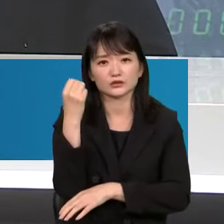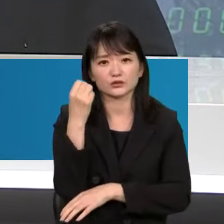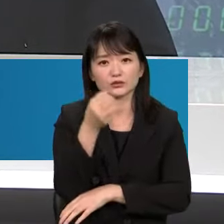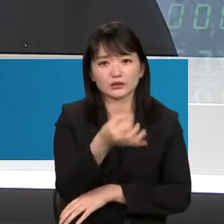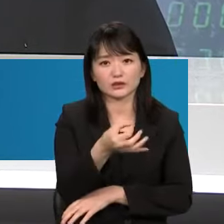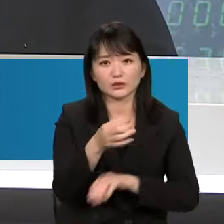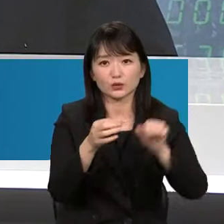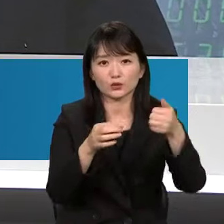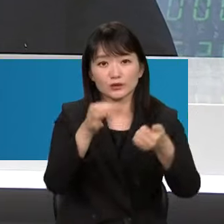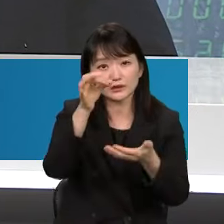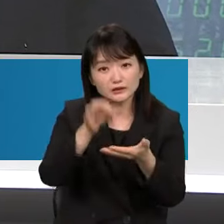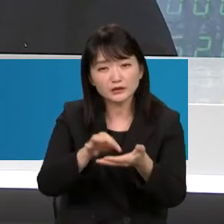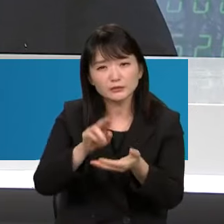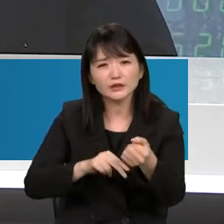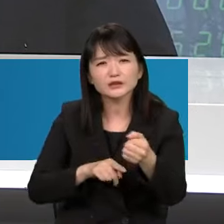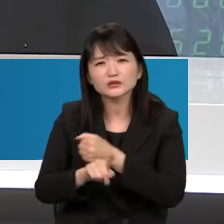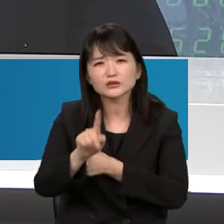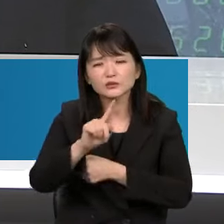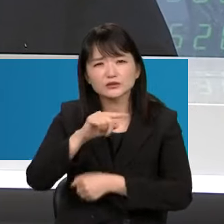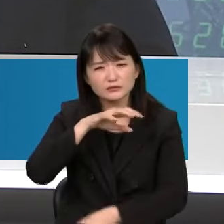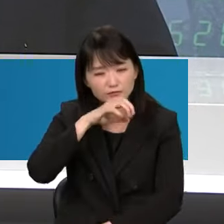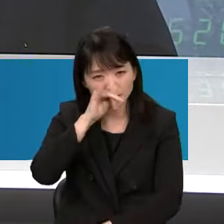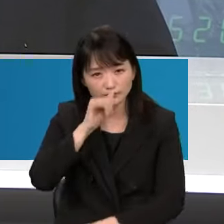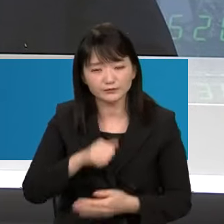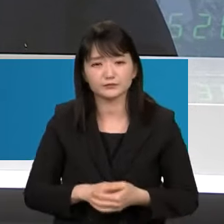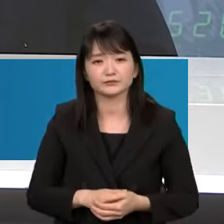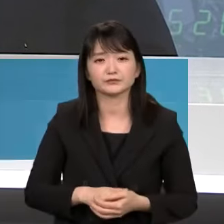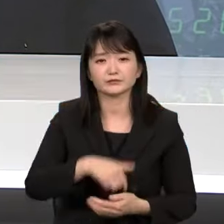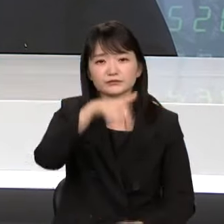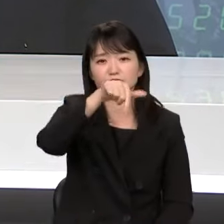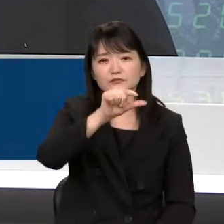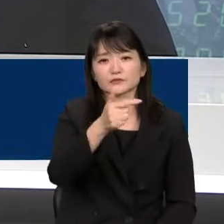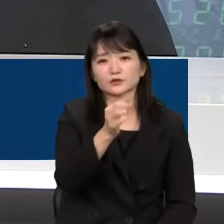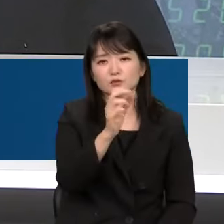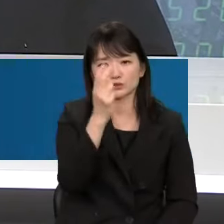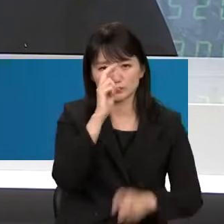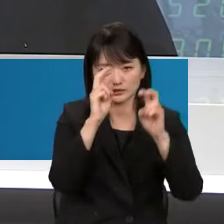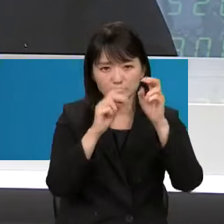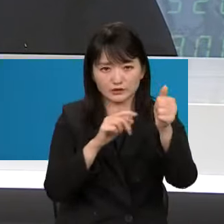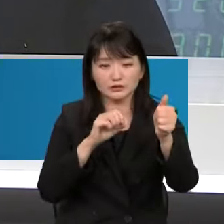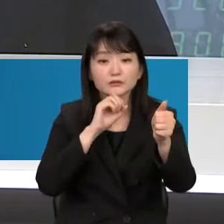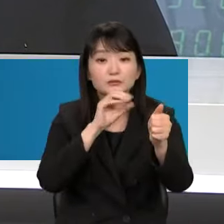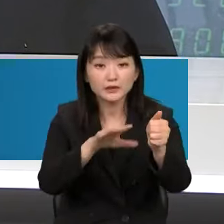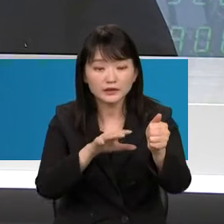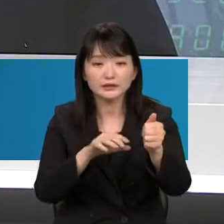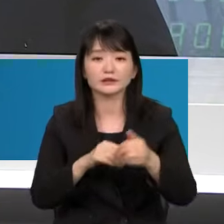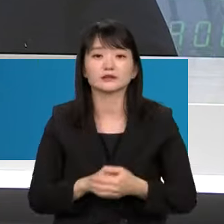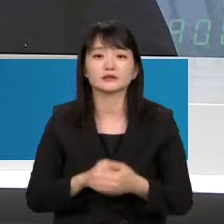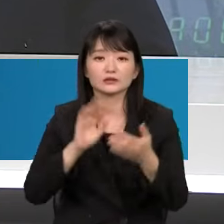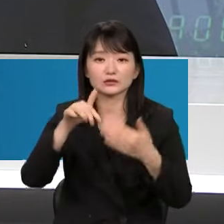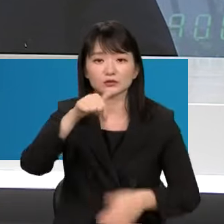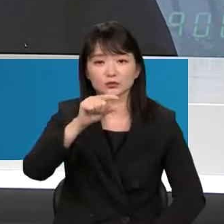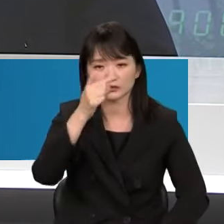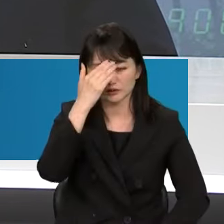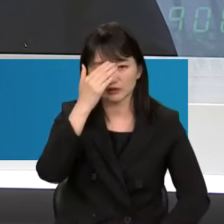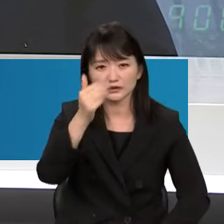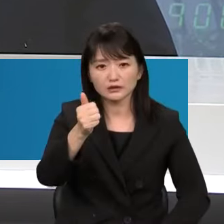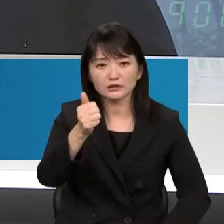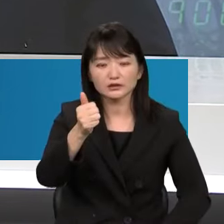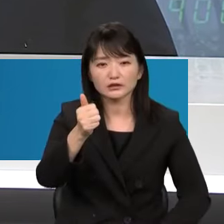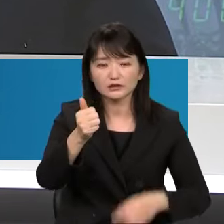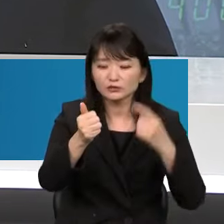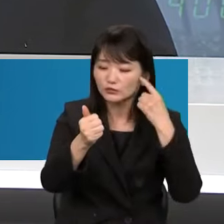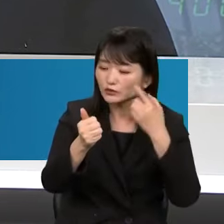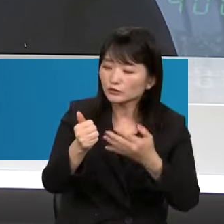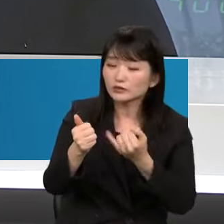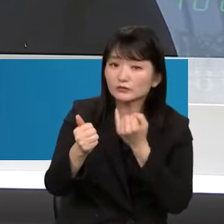항의를 받았던 취지로 진술했습니다 그래서 권호수 회장에게 얘기하라고 답했고 이후 권전 회장에게 괜찮냐